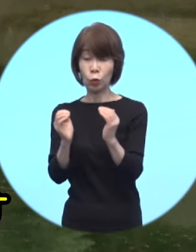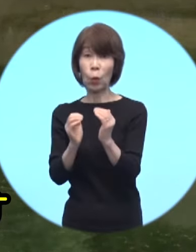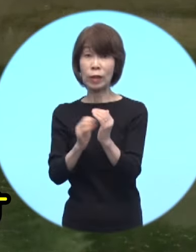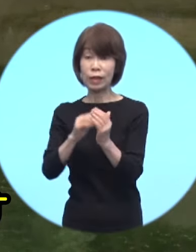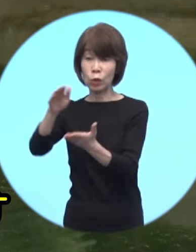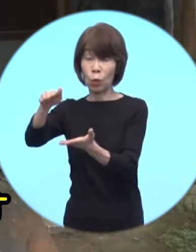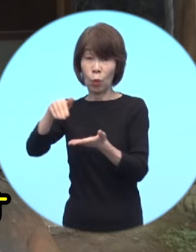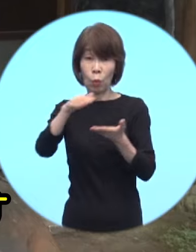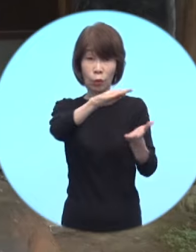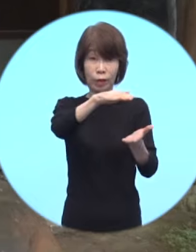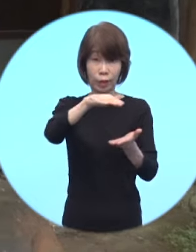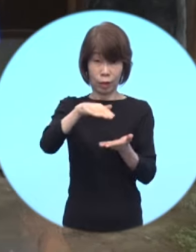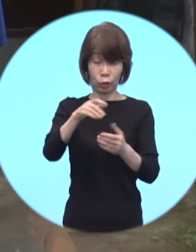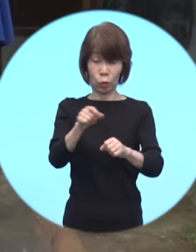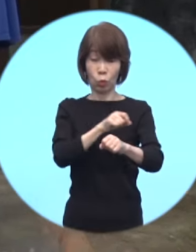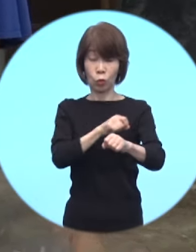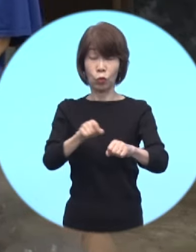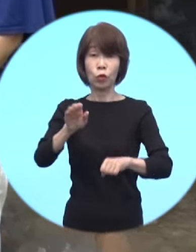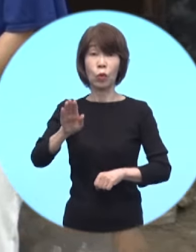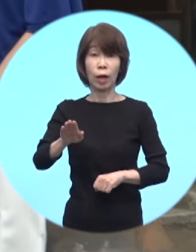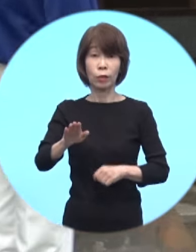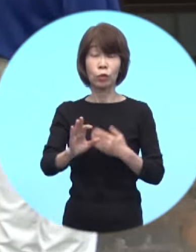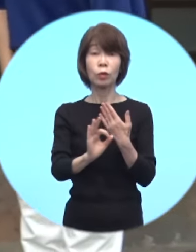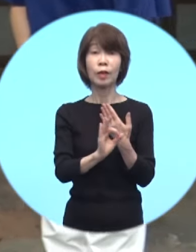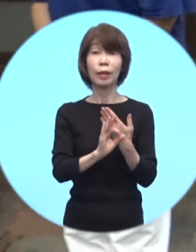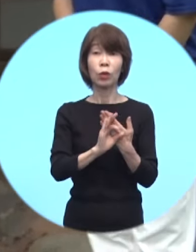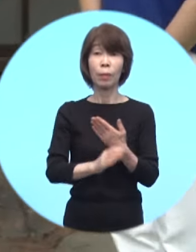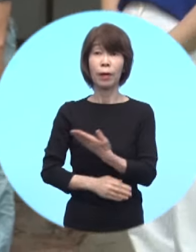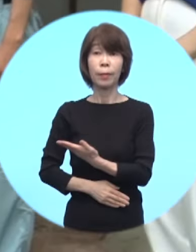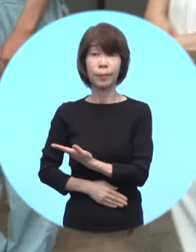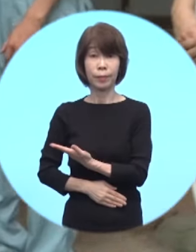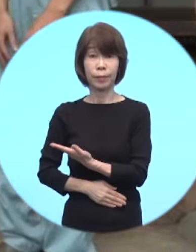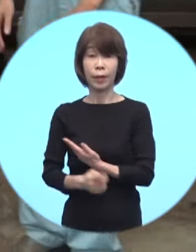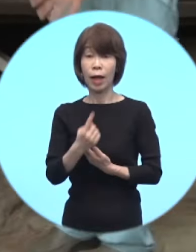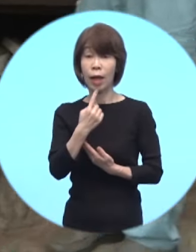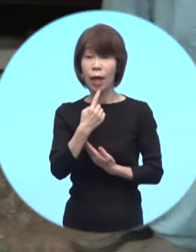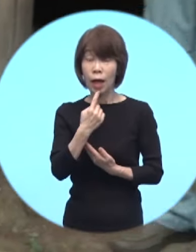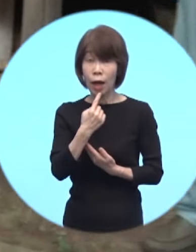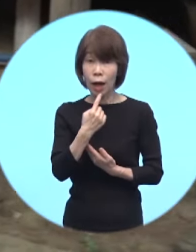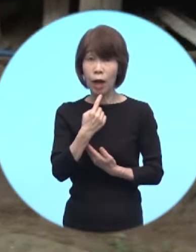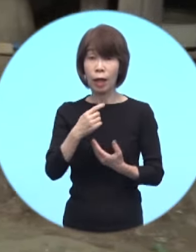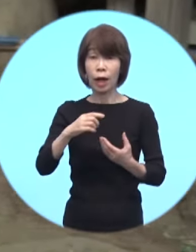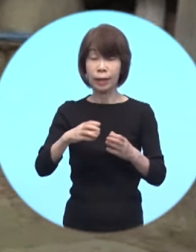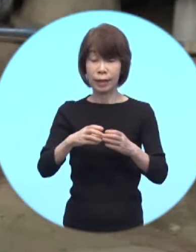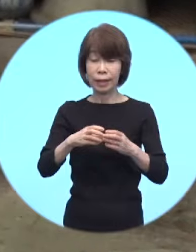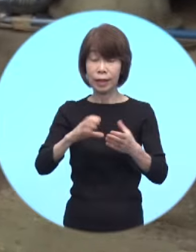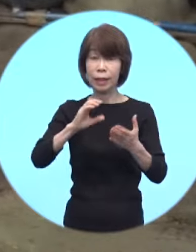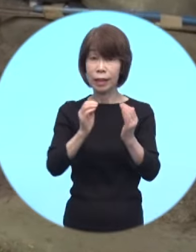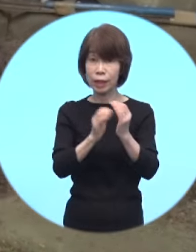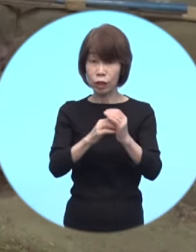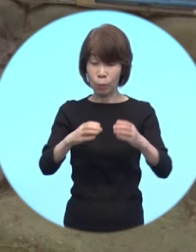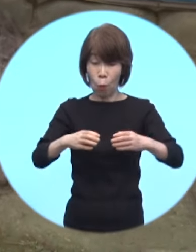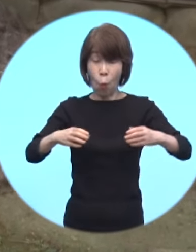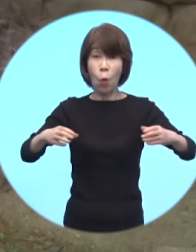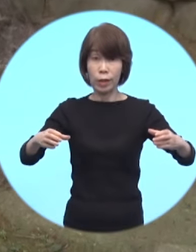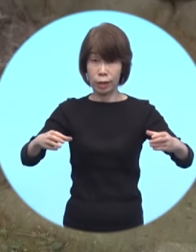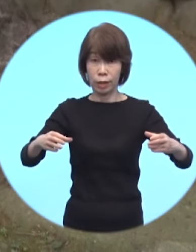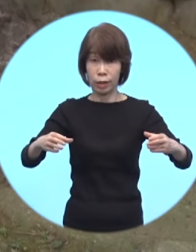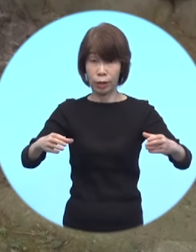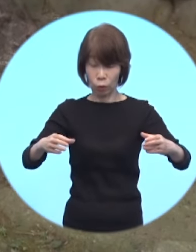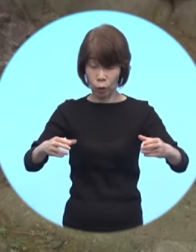徴になりまして、例えばこちらの赤い石なんですけども、非常に大きいんですけども、これは京